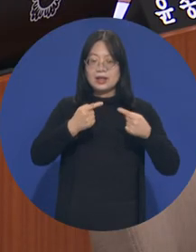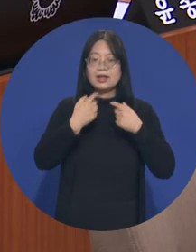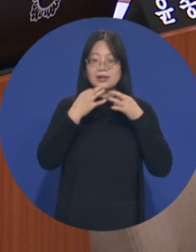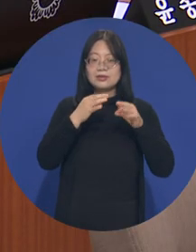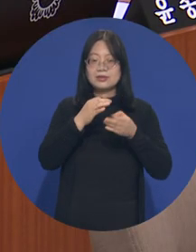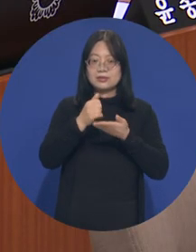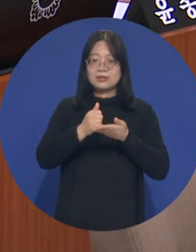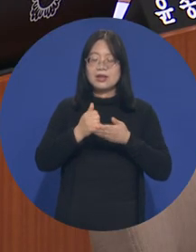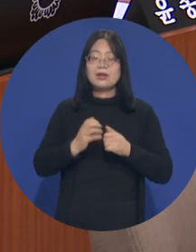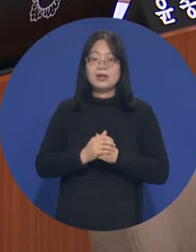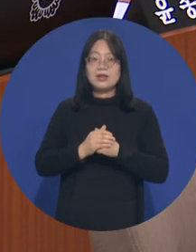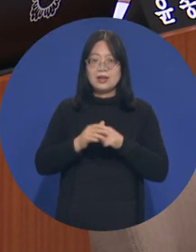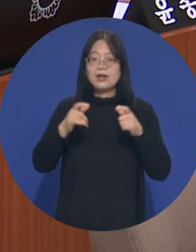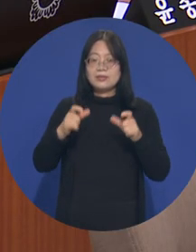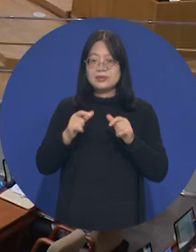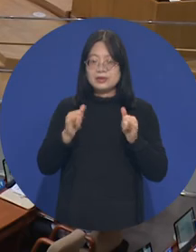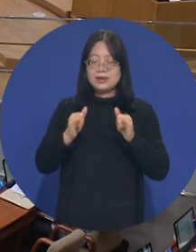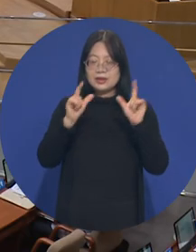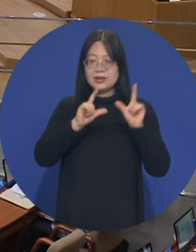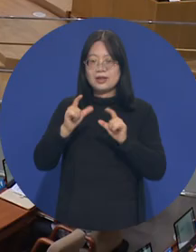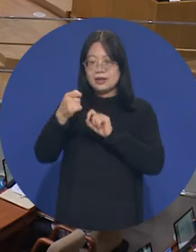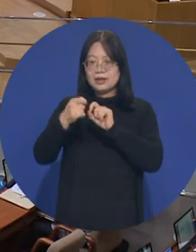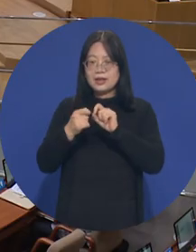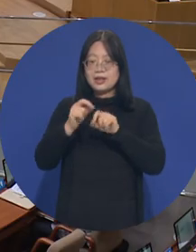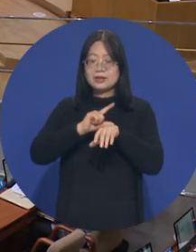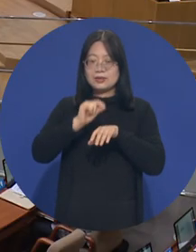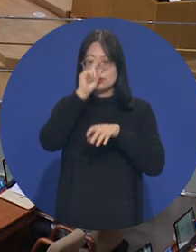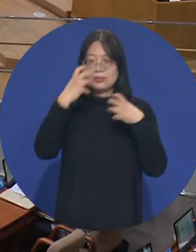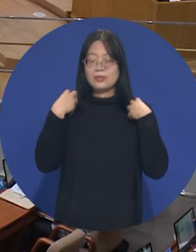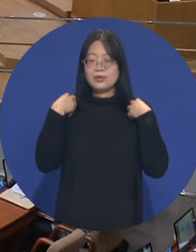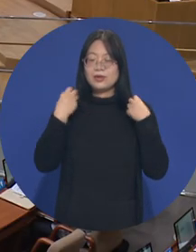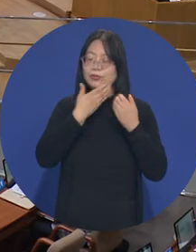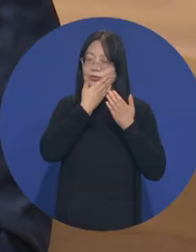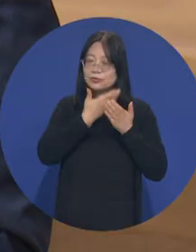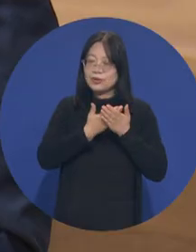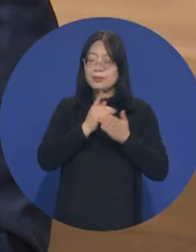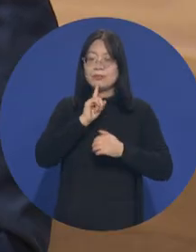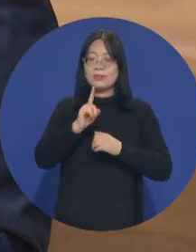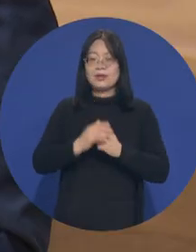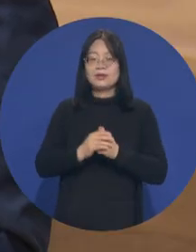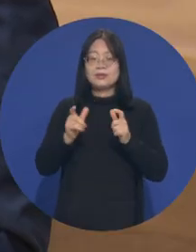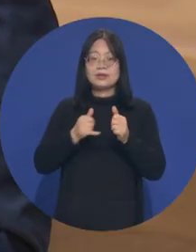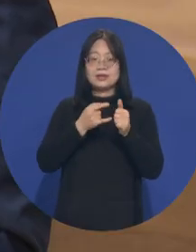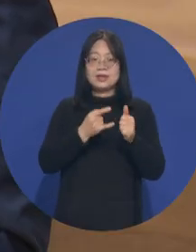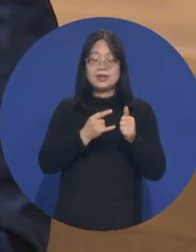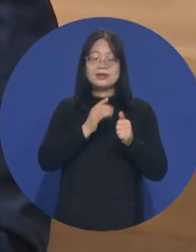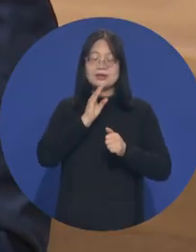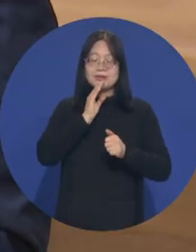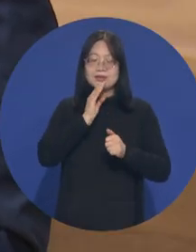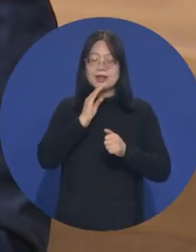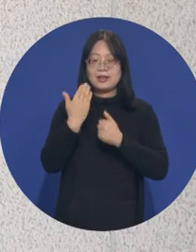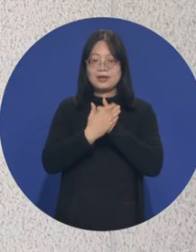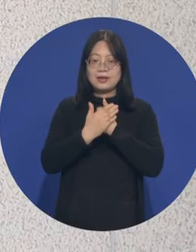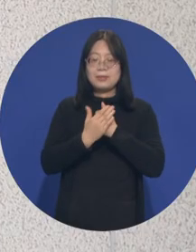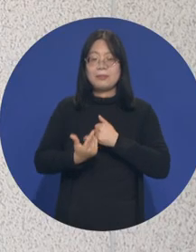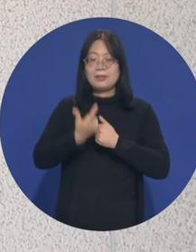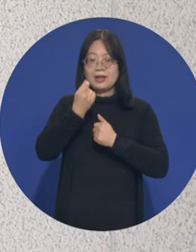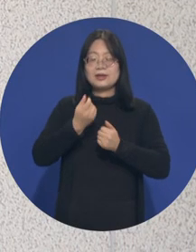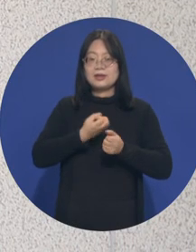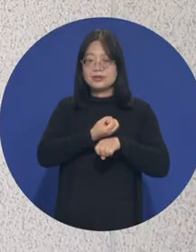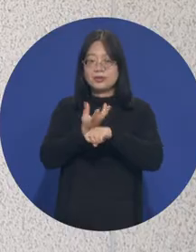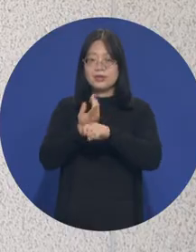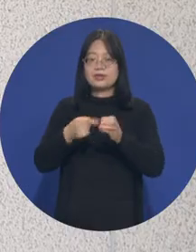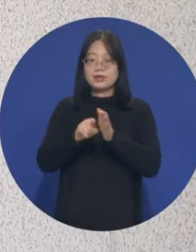경기도사는 민생 현장과 가장 가까운 지방정부의 역할이 더욱 중요한 때라며 도민에게 실적 혜택이 고르고 빠르게